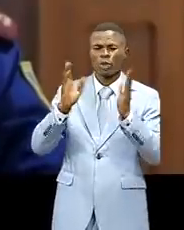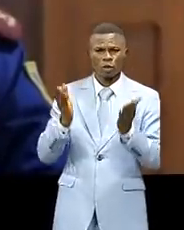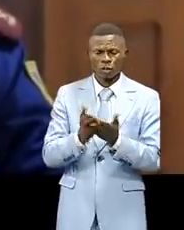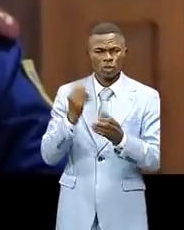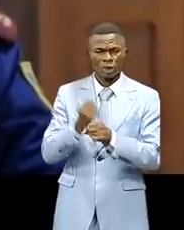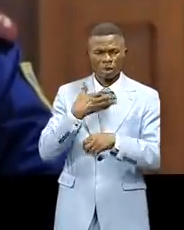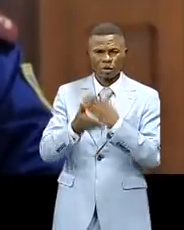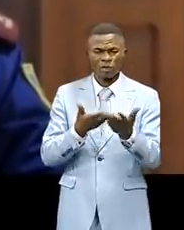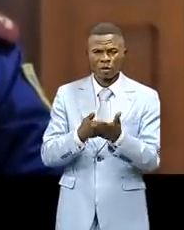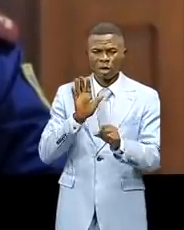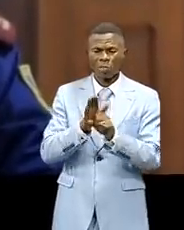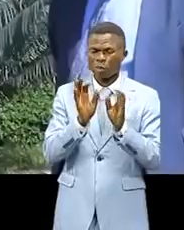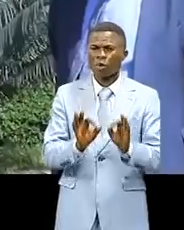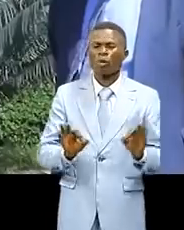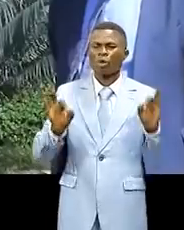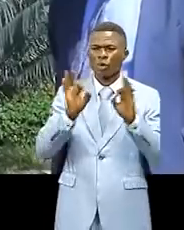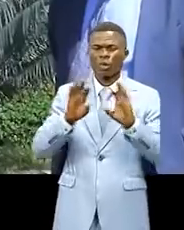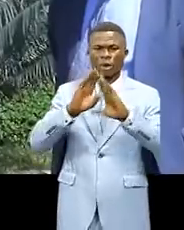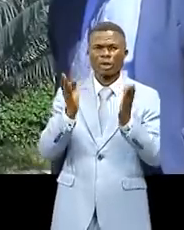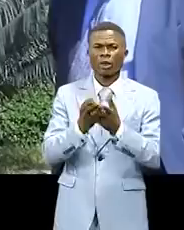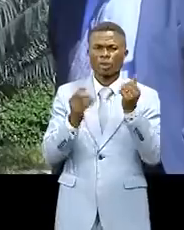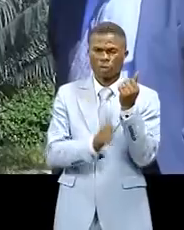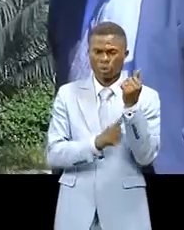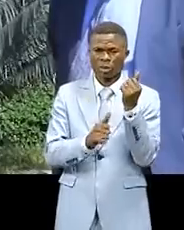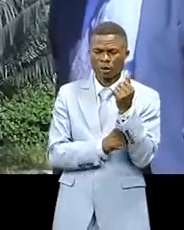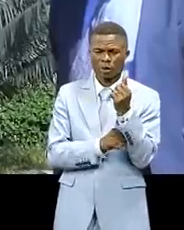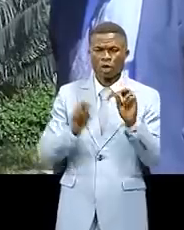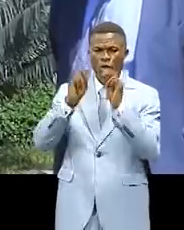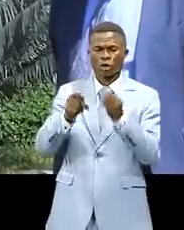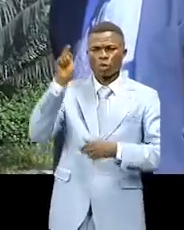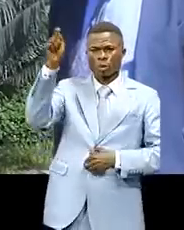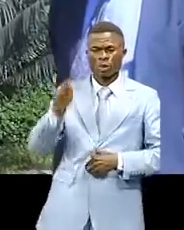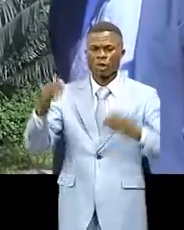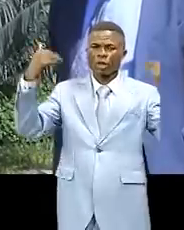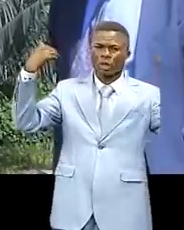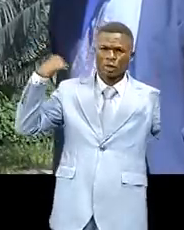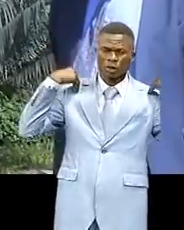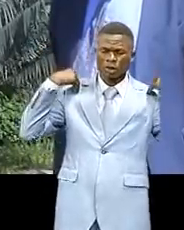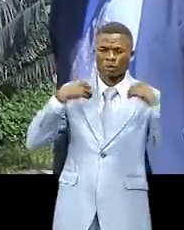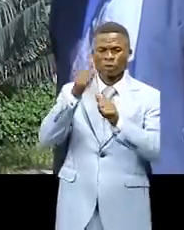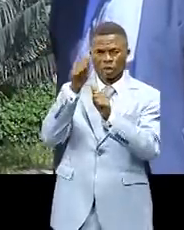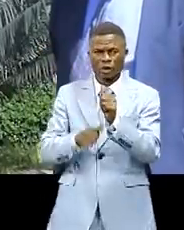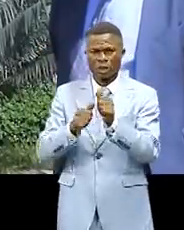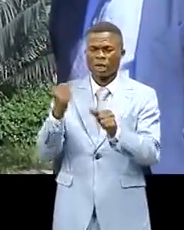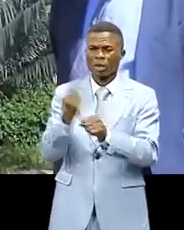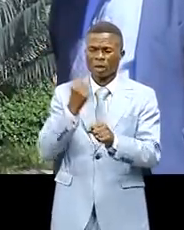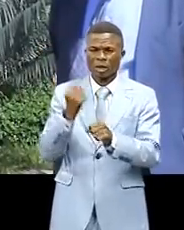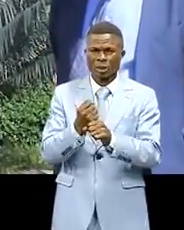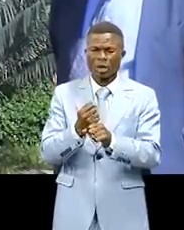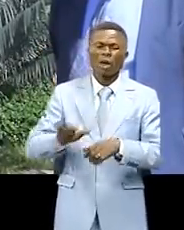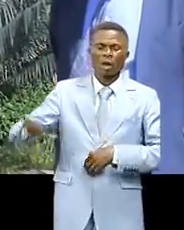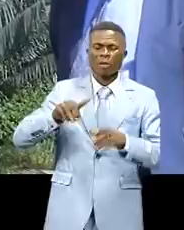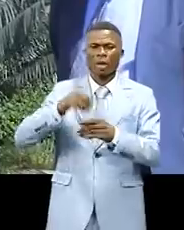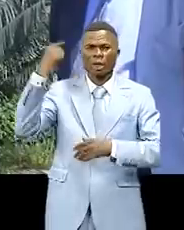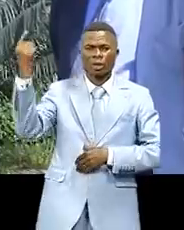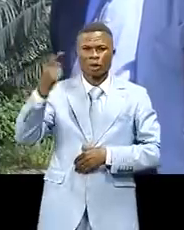et c'est très important pour tout le monde les groupes armés et les autorités chaque acteur partout dans le monde